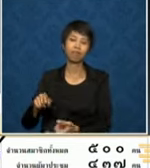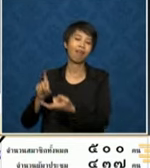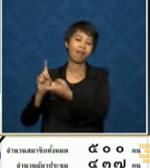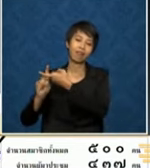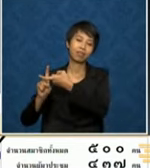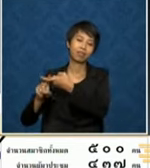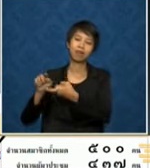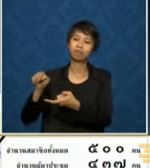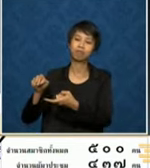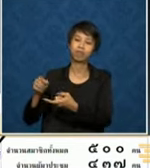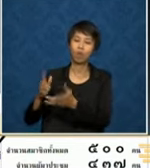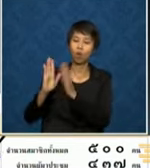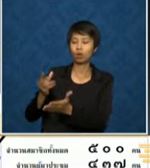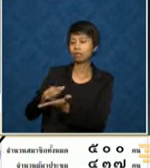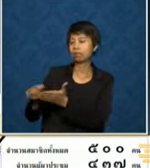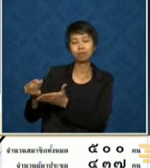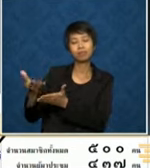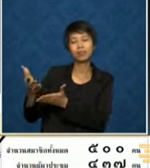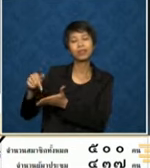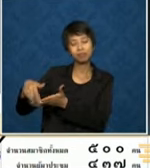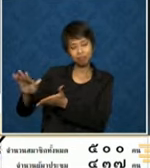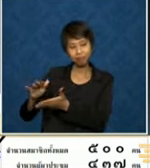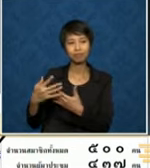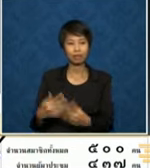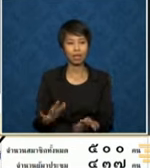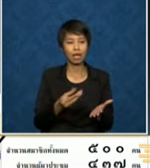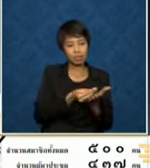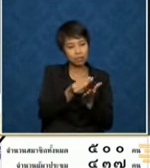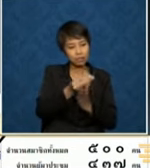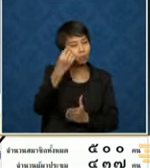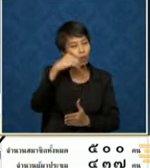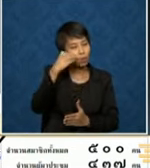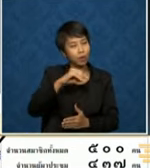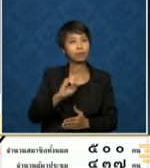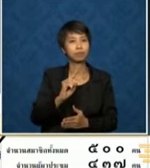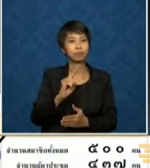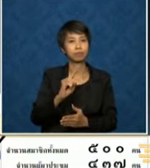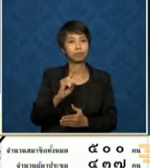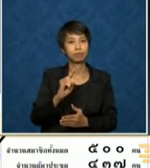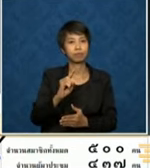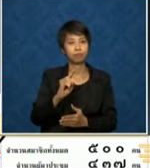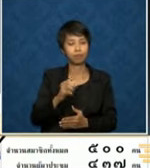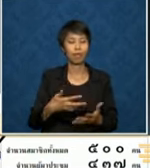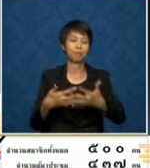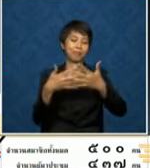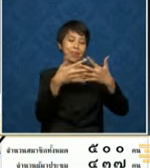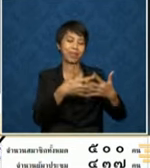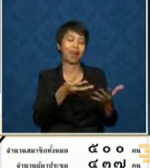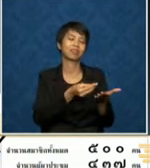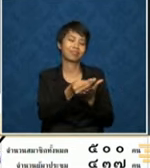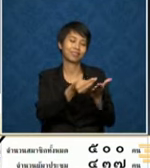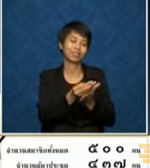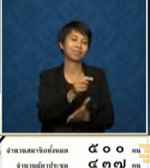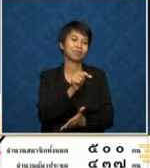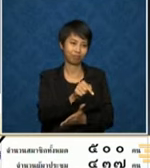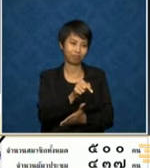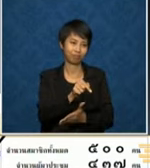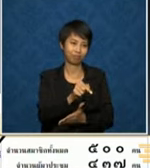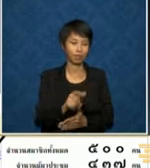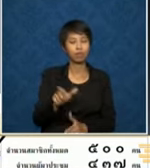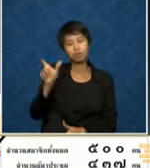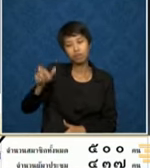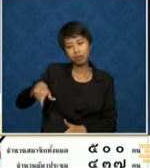ครับเพราะว่าไม่มีผู้ใช้งานเพราะฉะนั้นเนี่ยเครื่องบินที่ซื้อก็มีเครื่องบินของสหรัฐอเมริกาโบอิ้งหรือว่าเป็นเครื่องบินของฝรั่ง